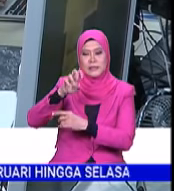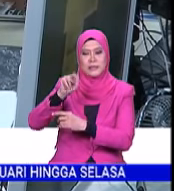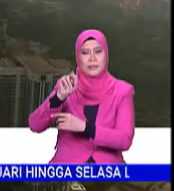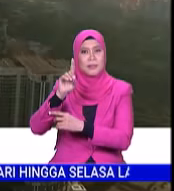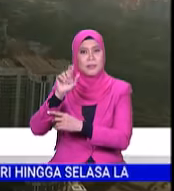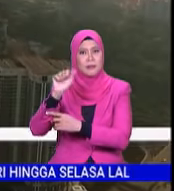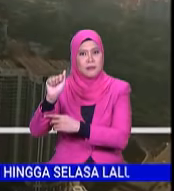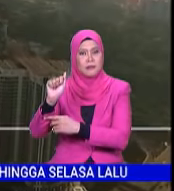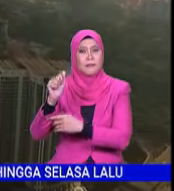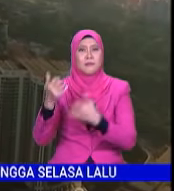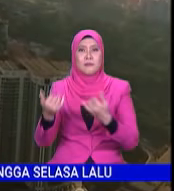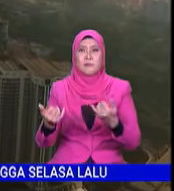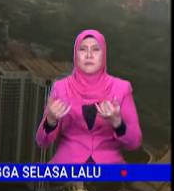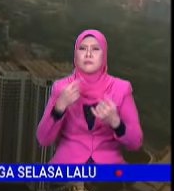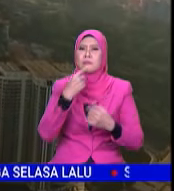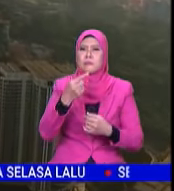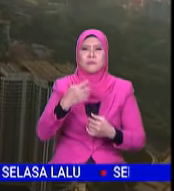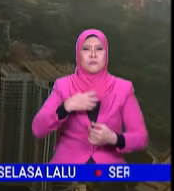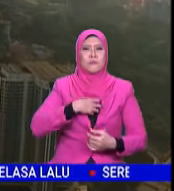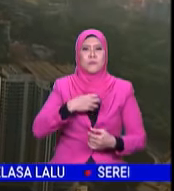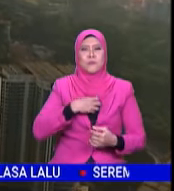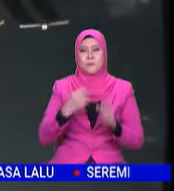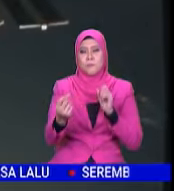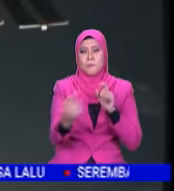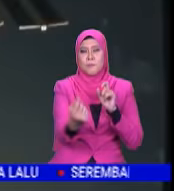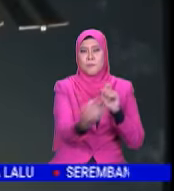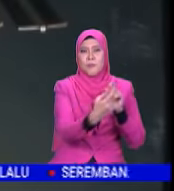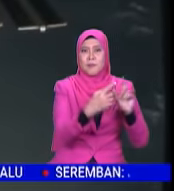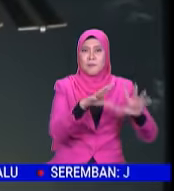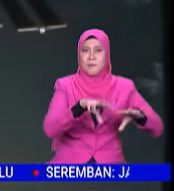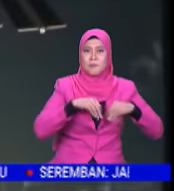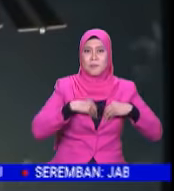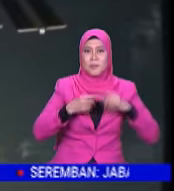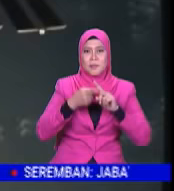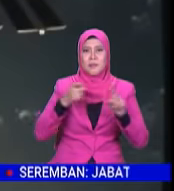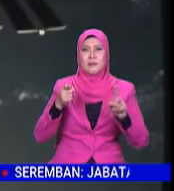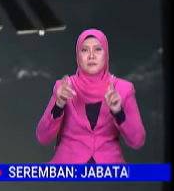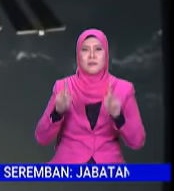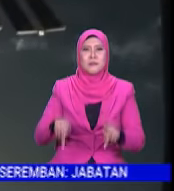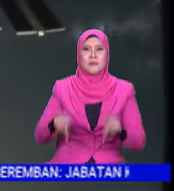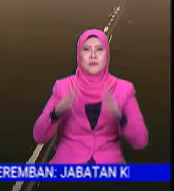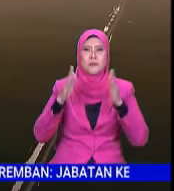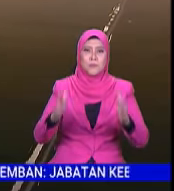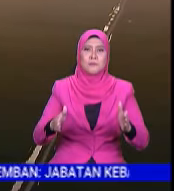juga menyentuh mengenai aduan dan maklum balas diterima daripada pihak